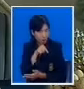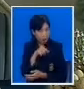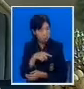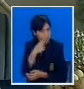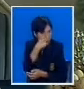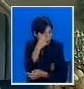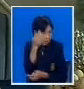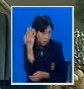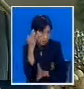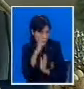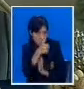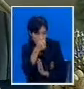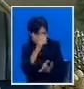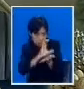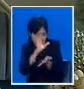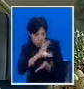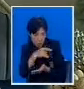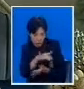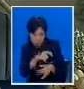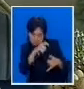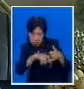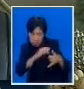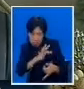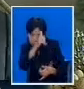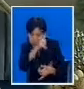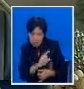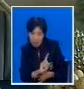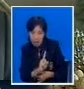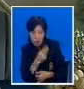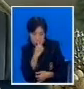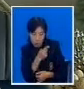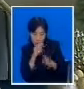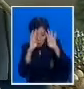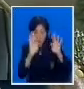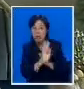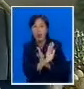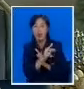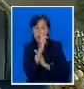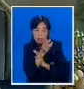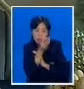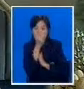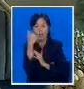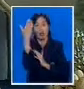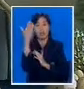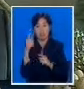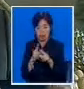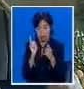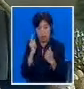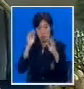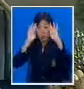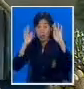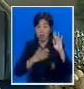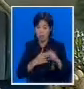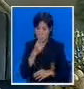หมายถึงคนที่มาลง คนที่มาลงทุนแล้ว ครับ นะฮะซึ่งจริงๆแล้วโดยพื้นฐานเนี่ย หลายคนที่มาอยู่ที่นี่นะครับชอบ